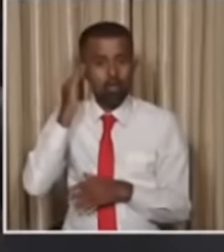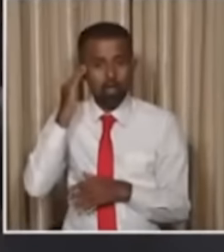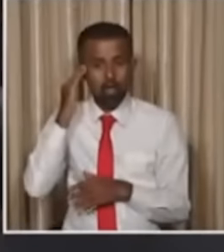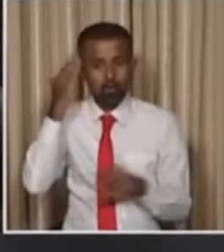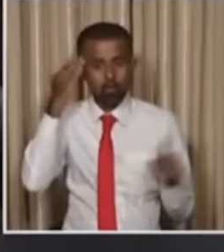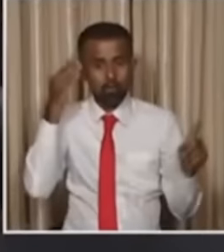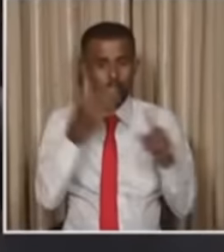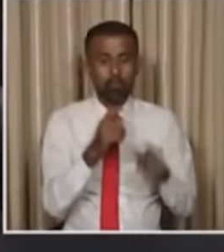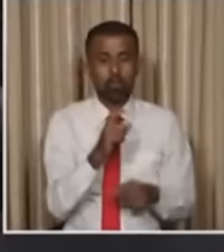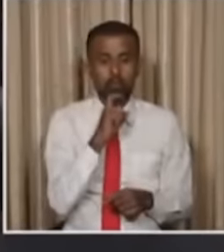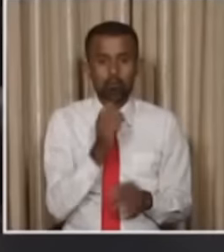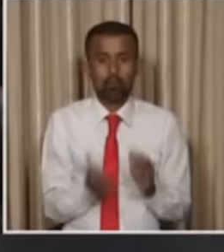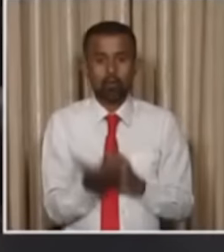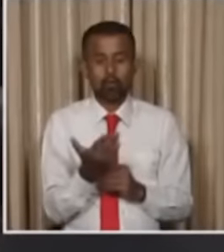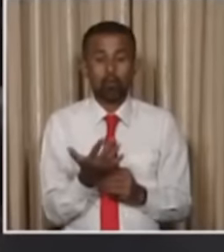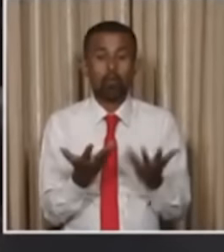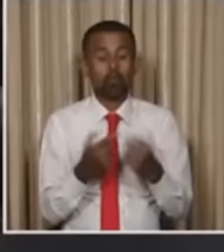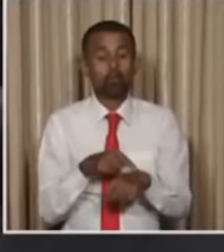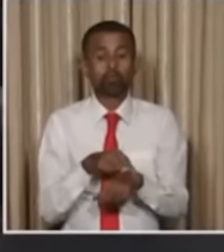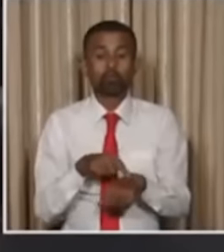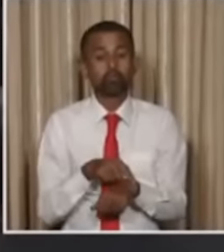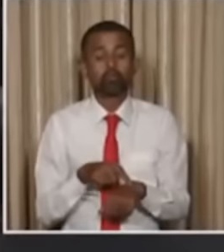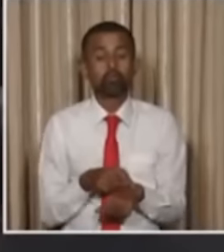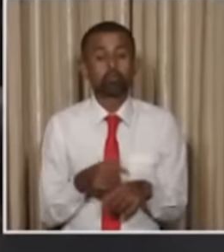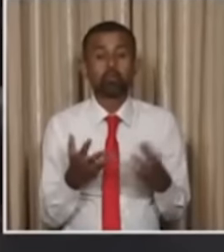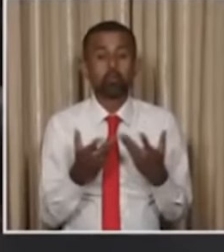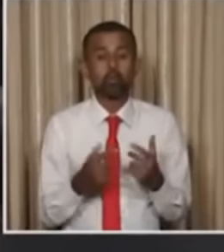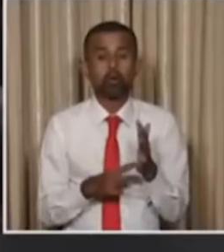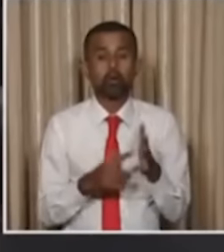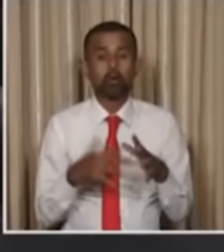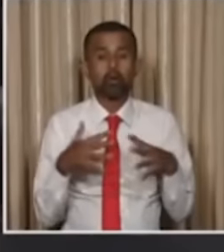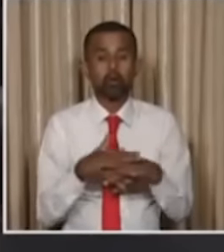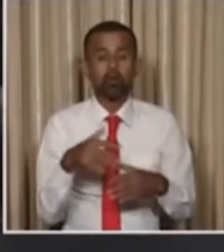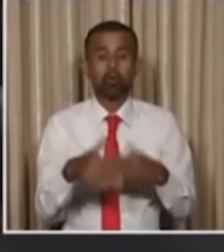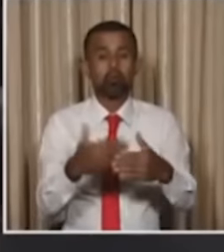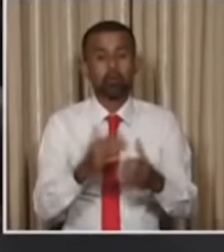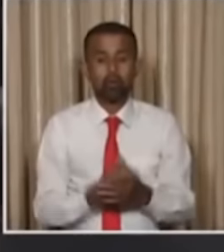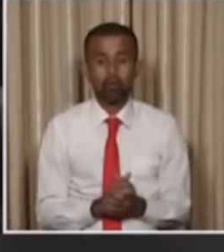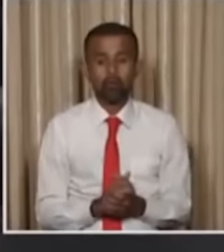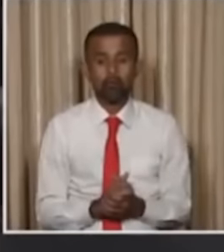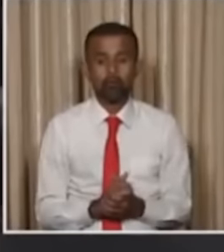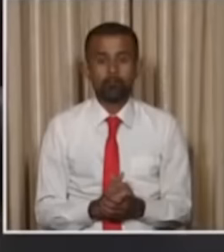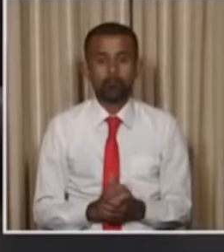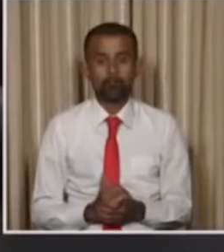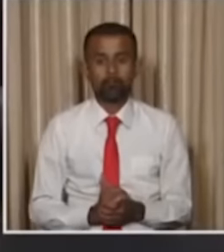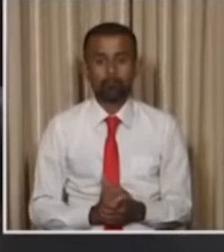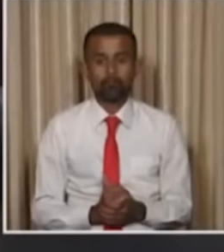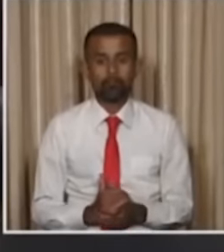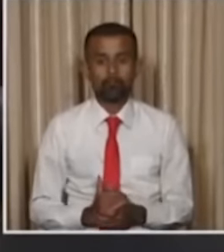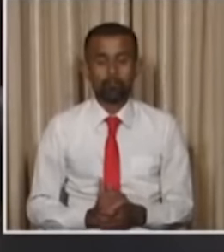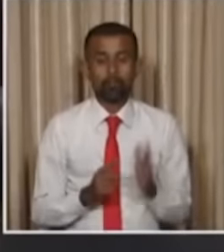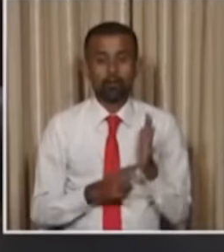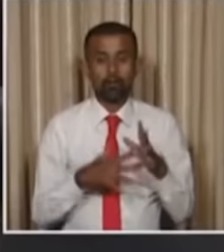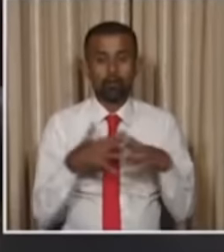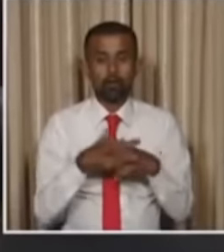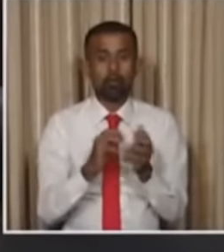පිළිබඳ උසාවියට ගියාම කොච්චර කාලයක් යනවද කියලා මේ නීතිය ක්‍රියාත්මක වෙන්න. ඉතින් ඒ නිසා නීතිය